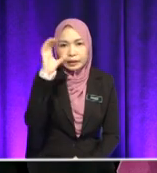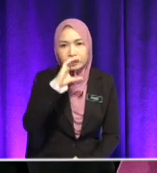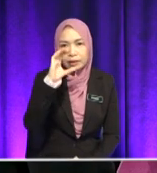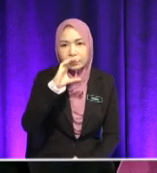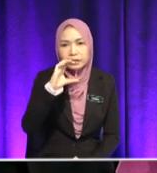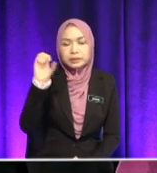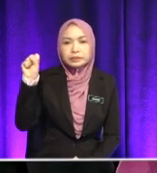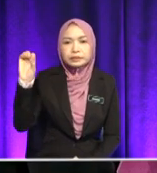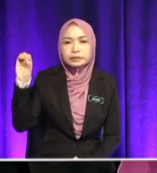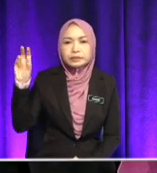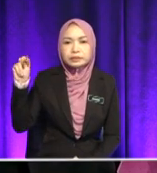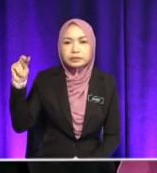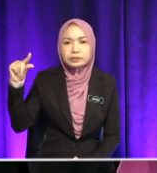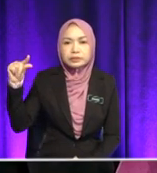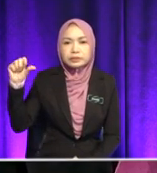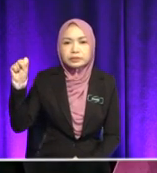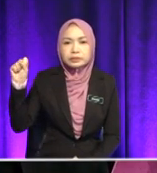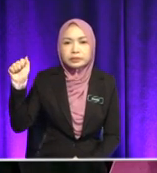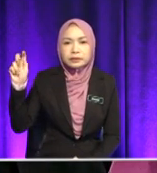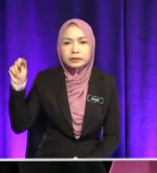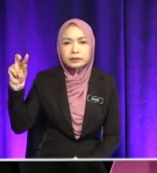setiap ini boleh ingat